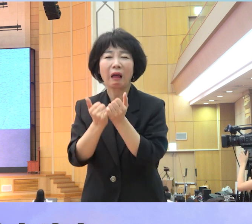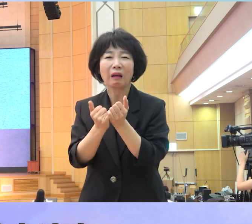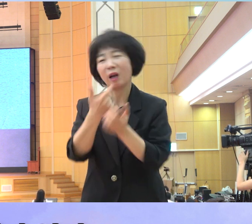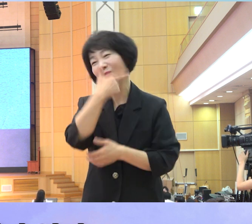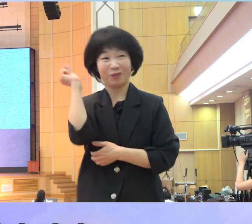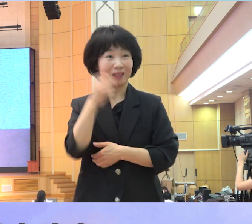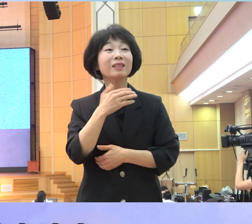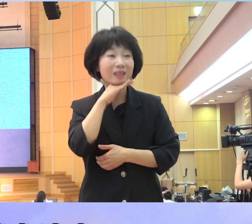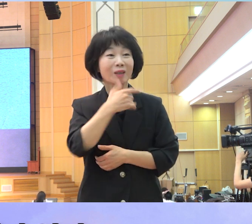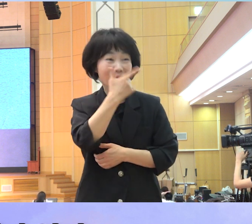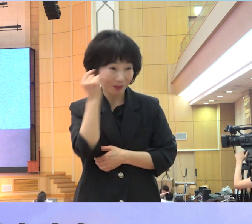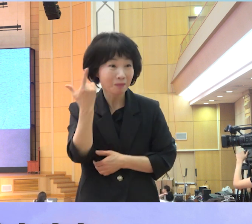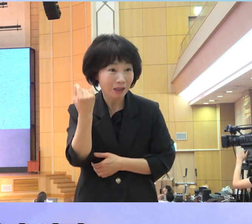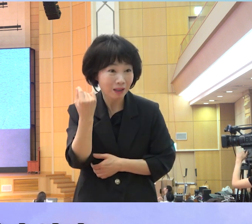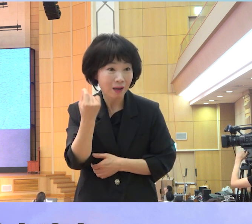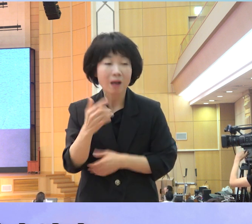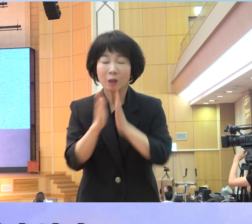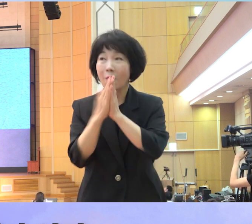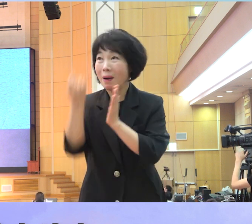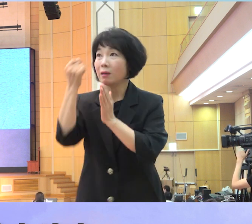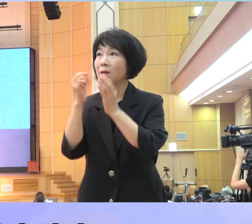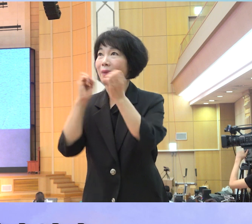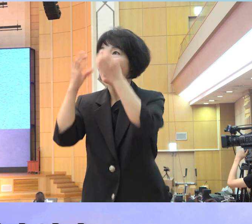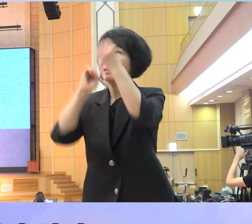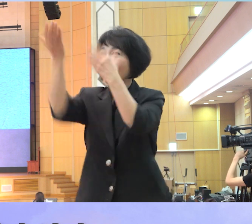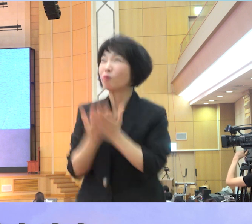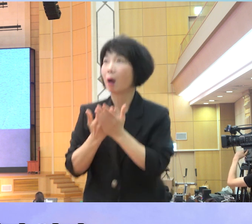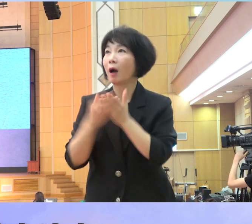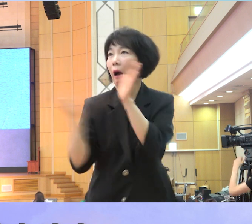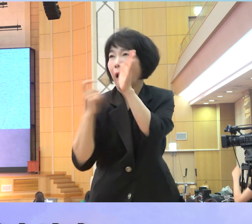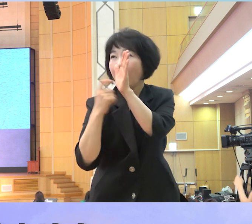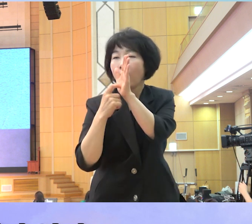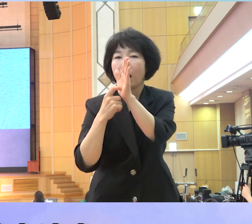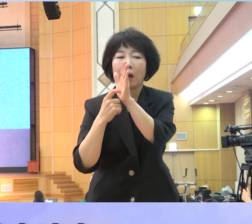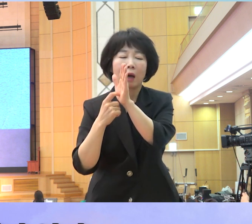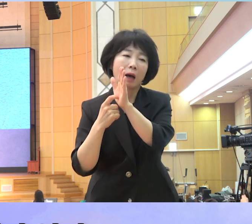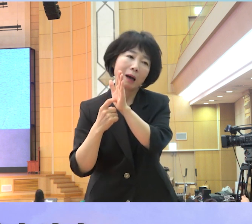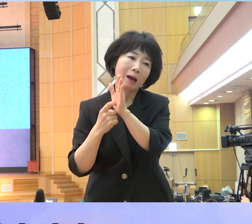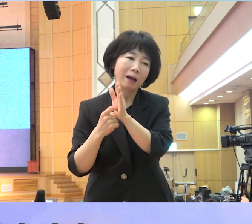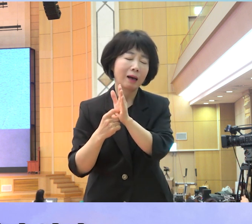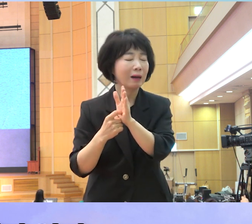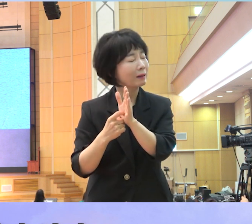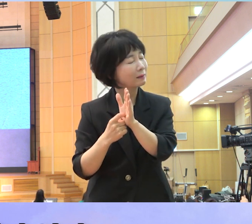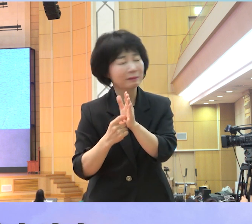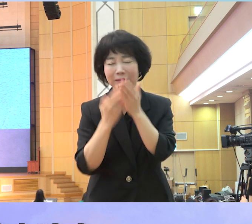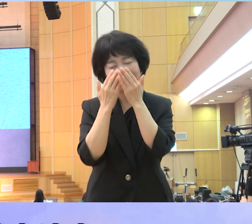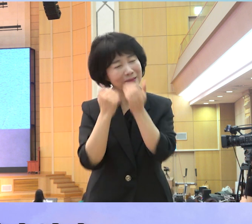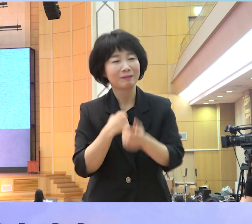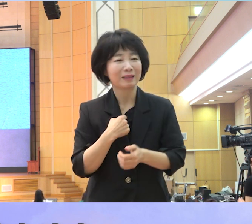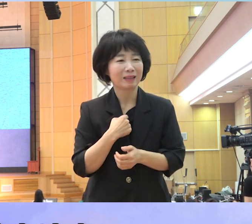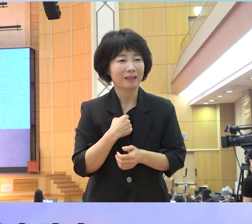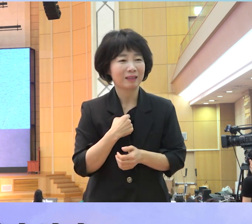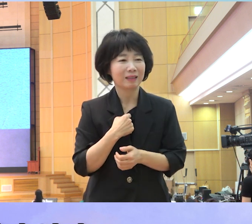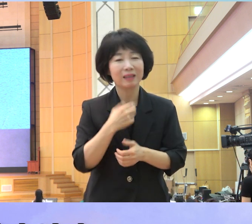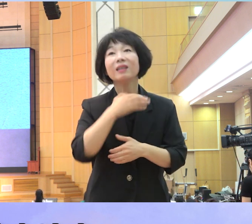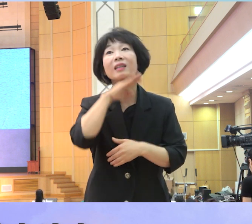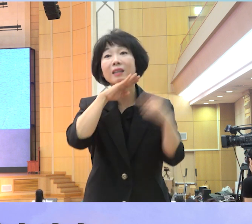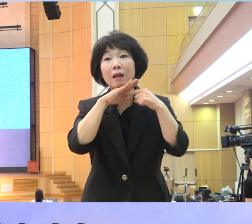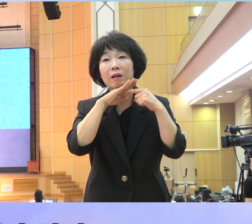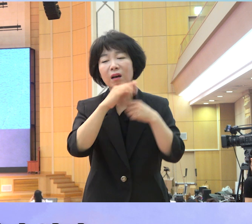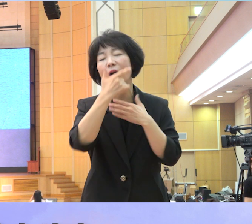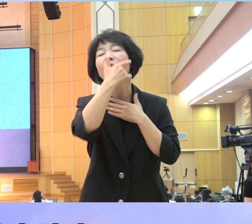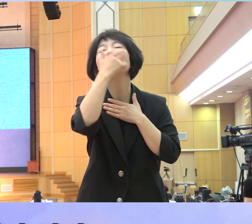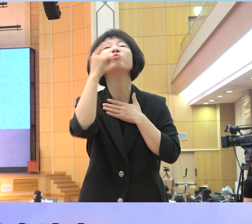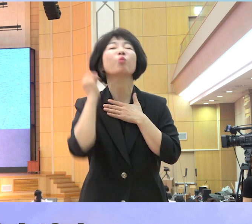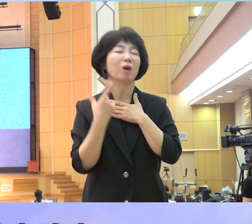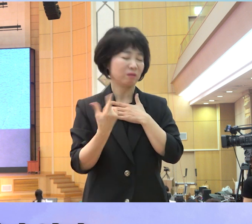원하고 하나님이 분명히 좋은 것으로 주신다고 약속했는데 또 구하거나 생각하는 모든 것에